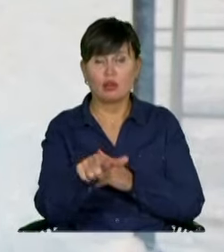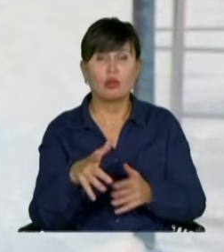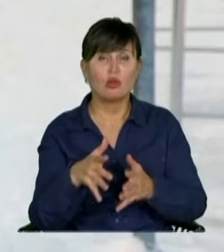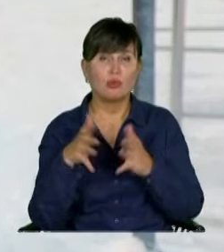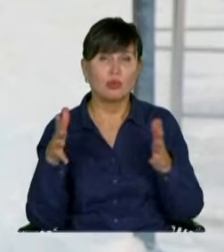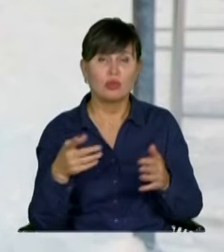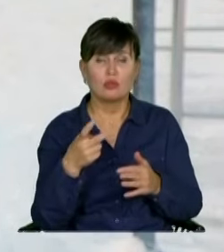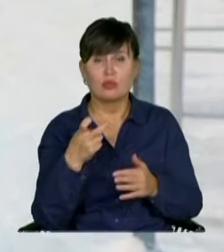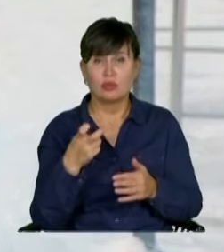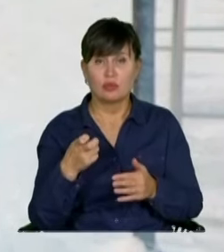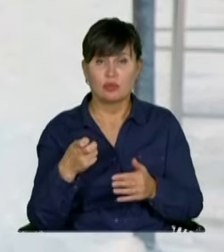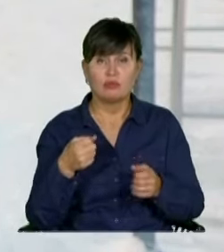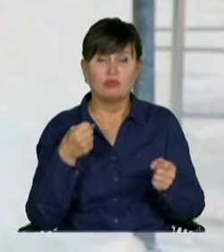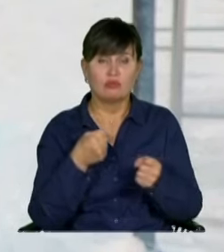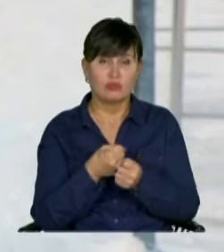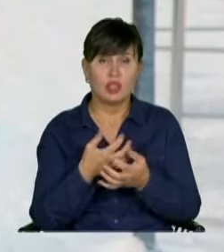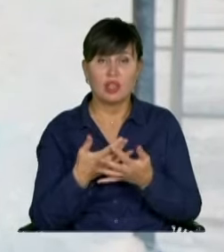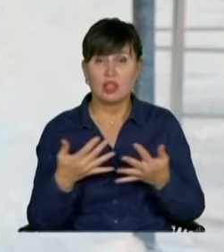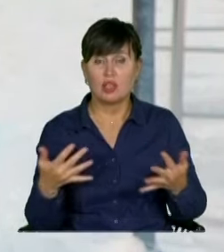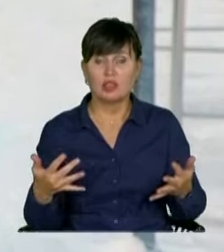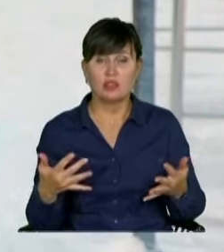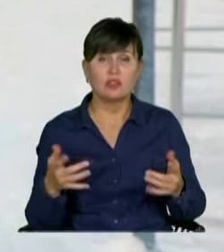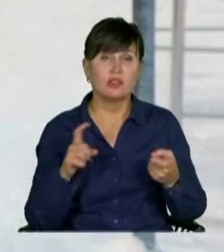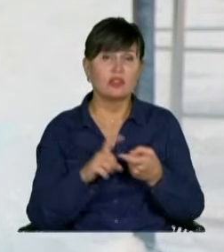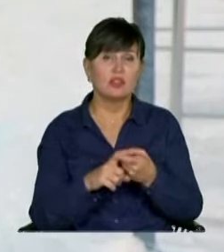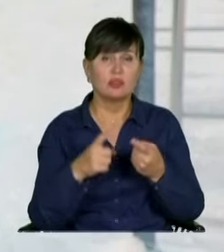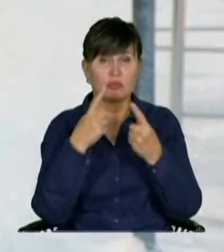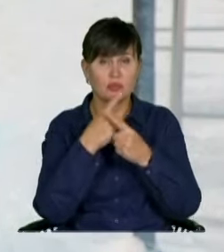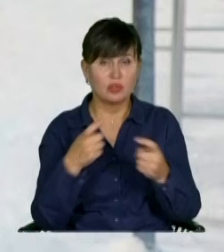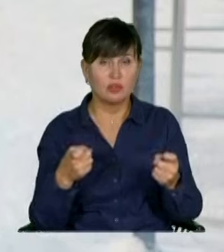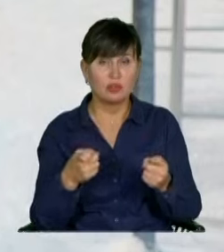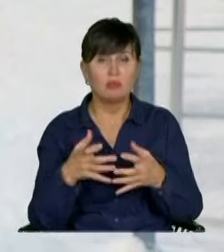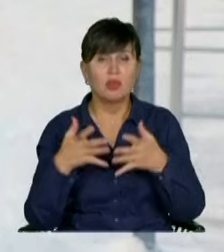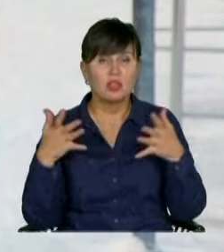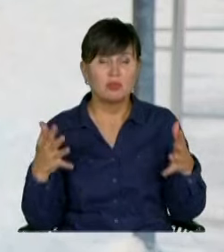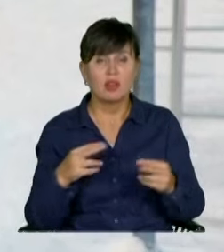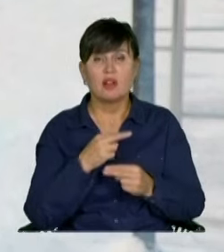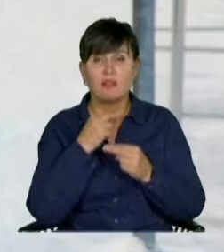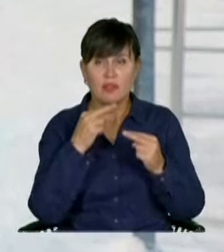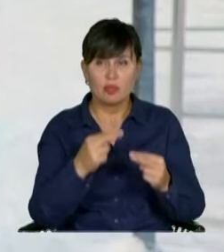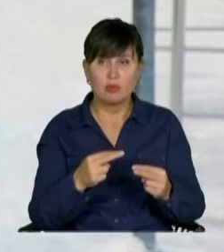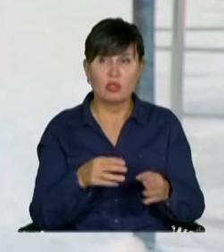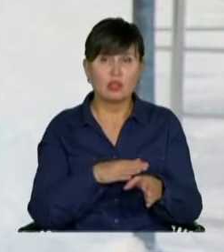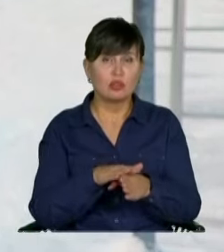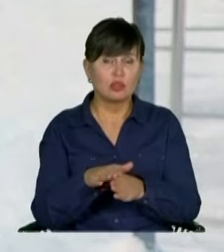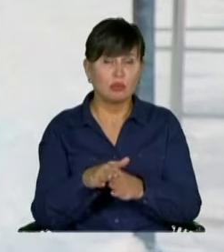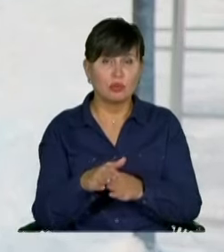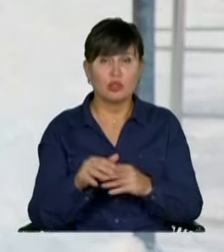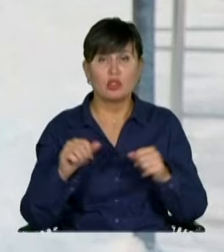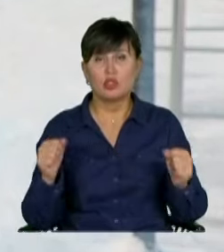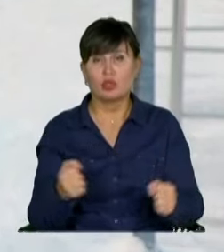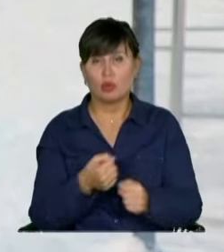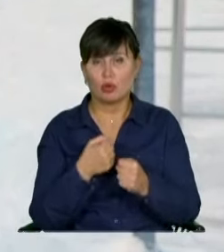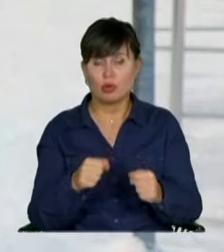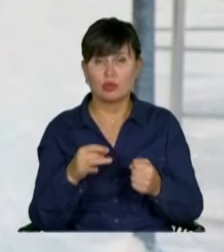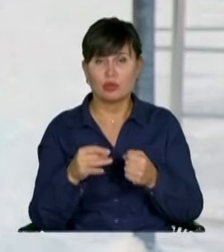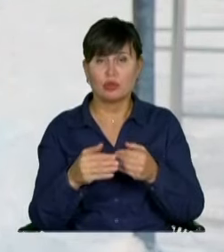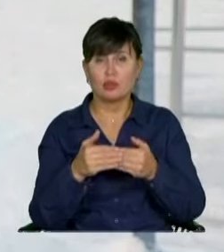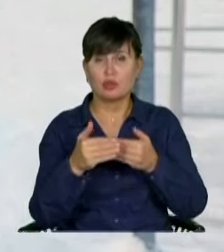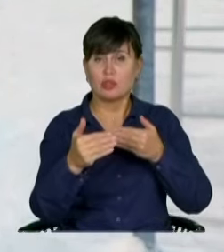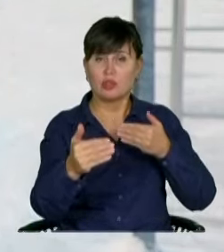200 дорожно-транспортных происшествий. В связи с чем призываем водителей быть максимально внимательными, соблюдать установленный скоростной режим и держать